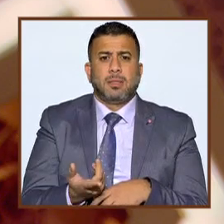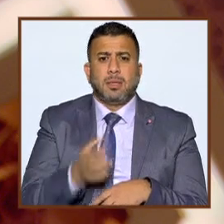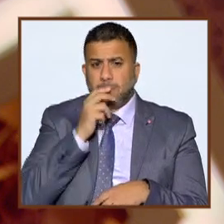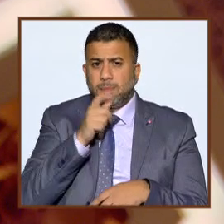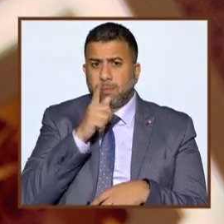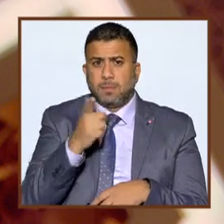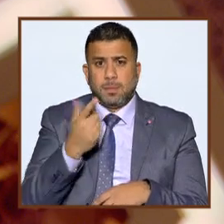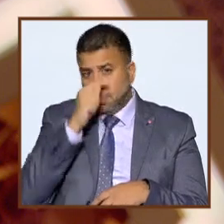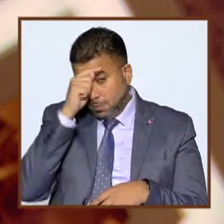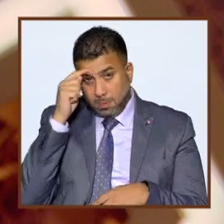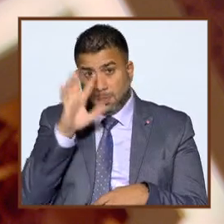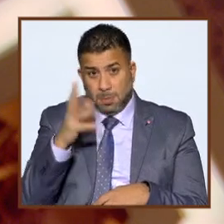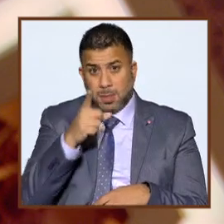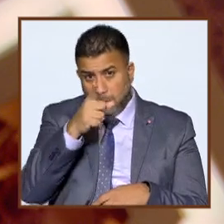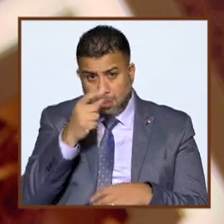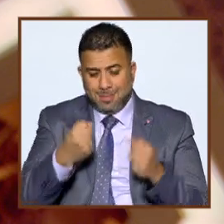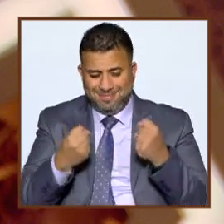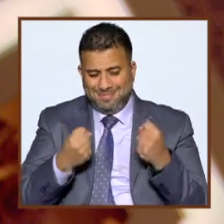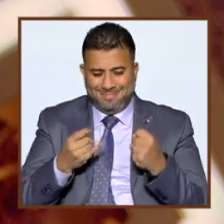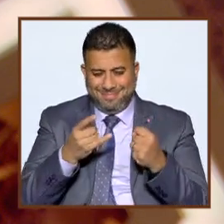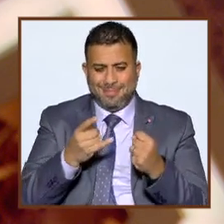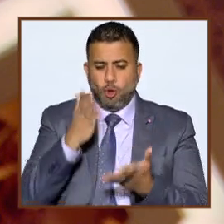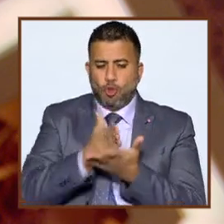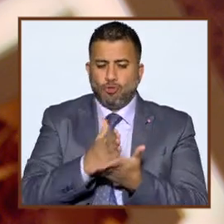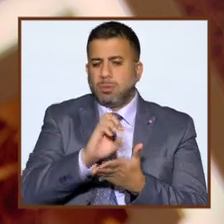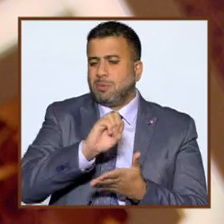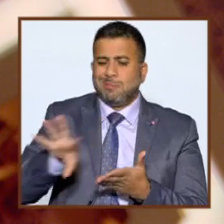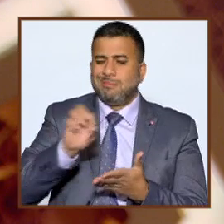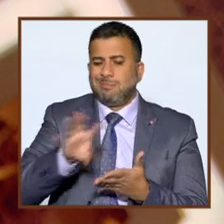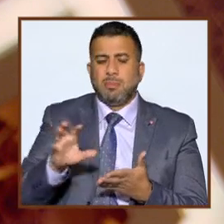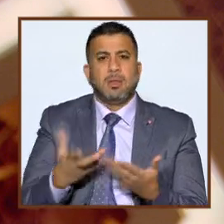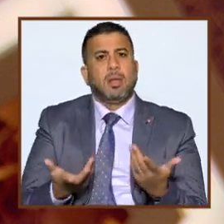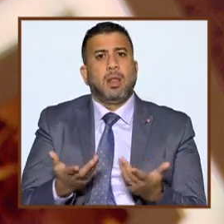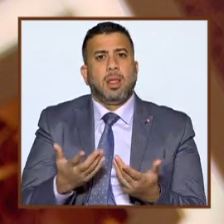كيف ردت فعلك إذا كان واحد يفعل مثلا أبسط من هذا الشيء